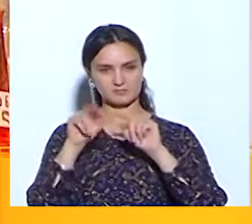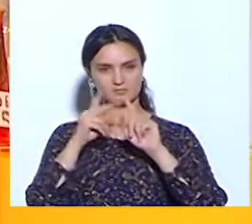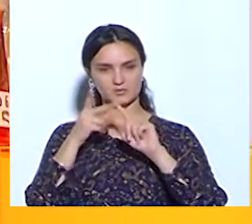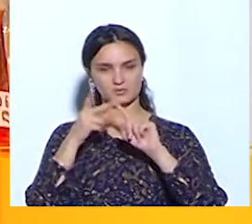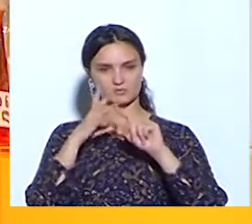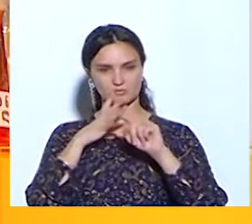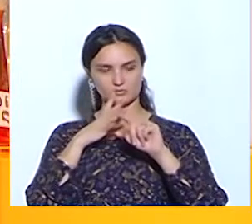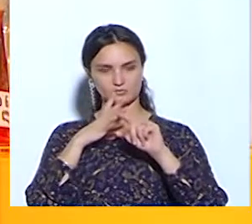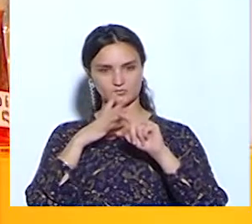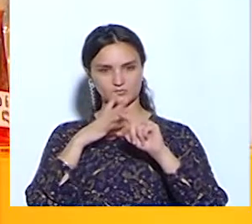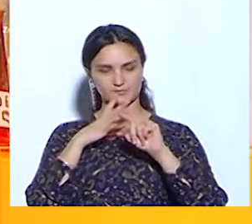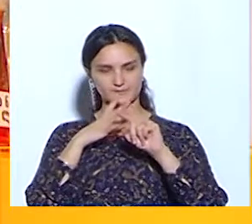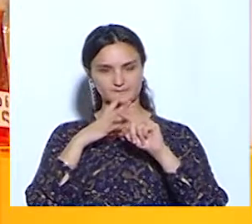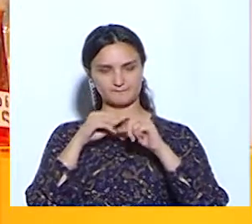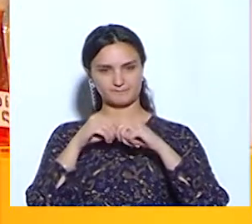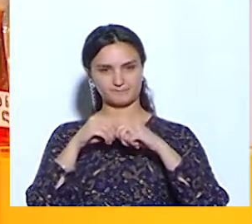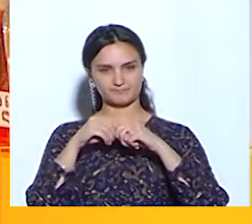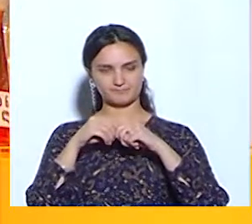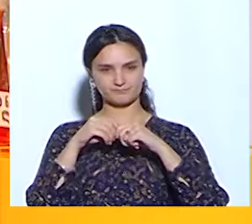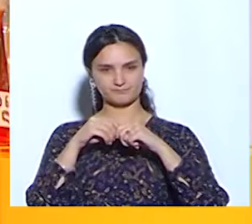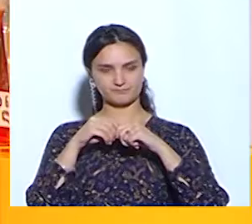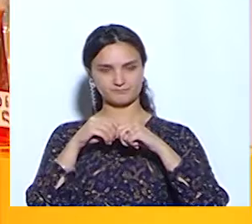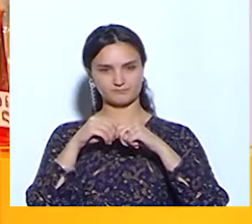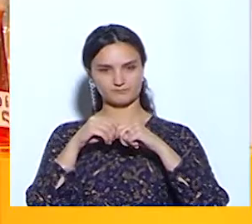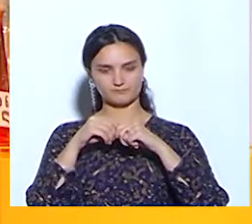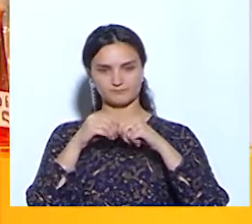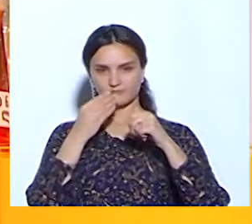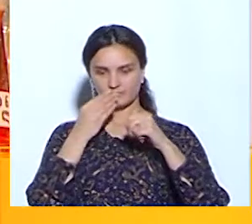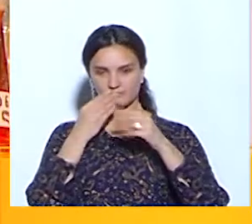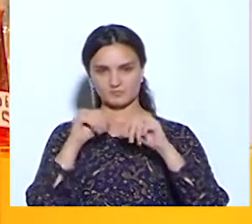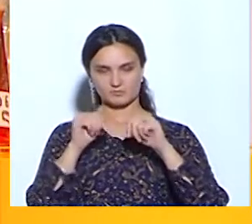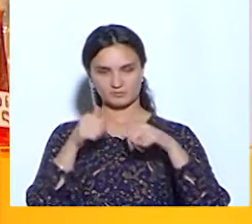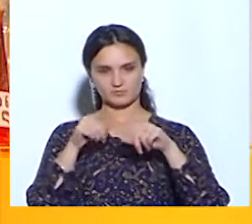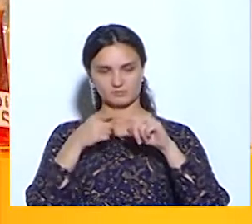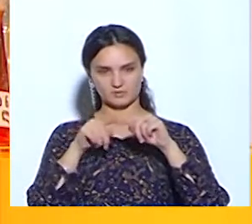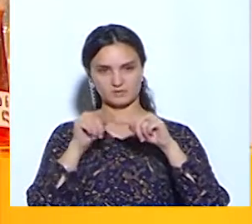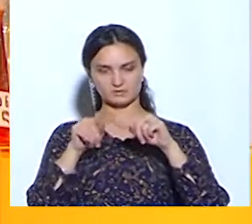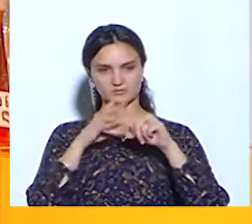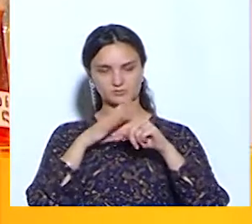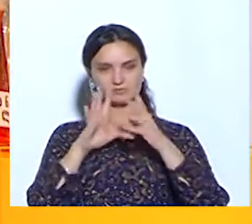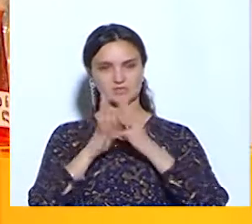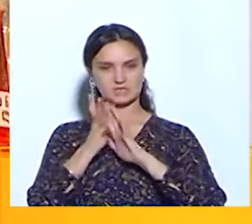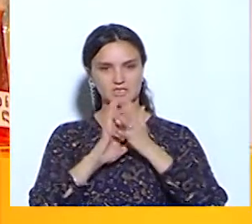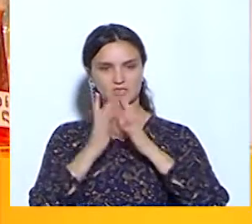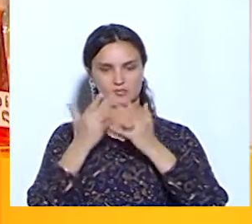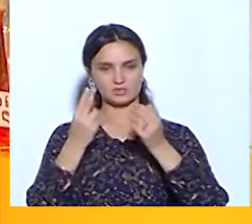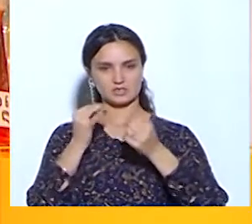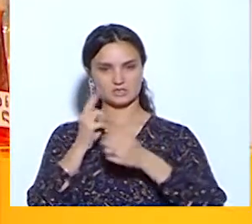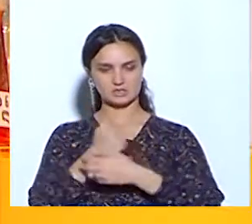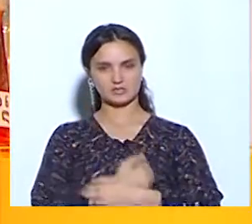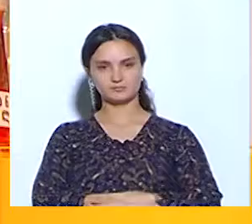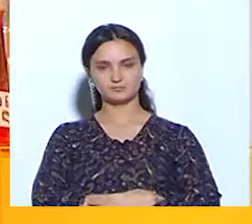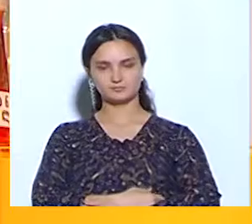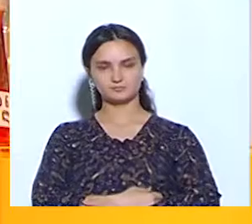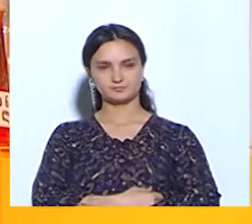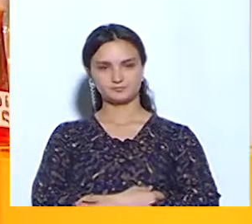მიდგომა იყო შეკვეცილი ხმელთაშუა ზღვის კვების მოდელი, სადაც აქცენტირებული იყო მცენარეული ცილა